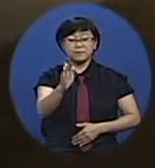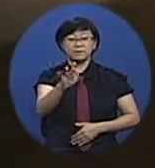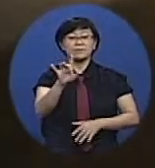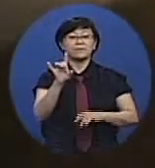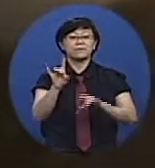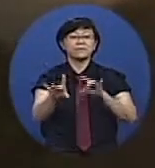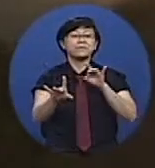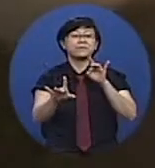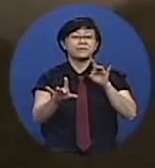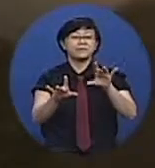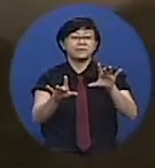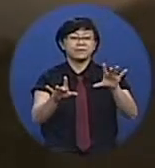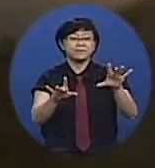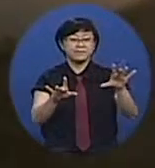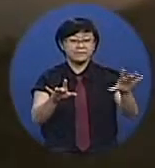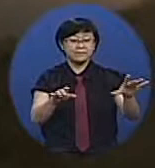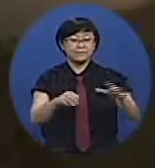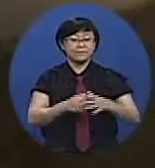구리마다